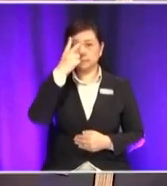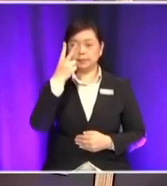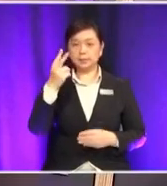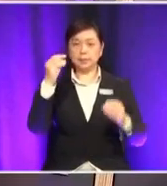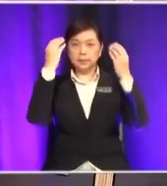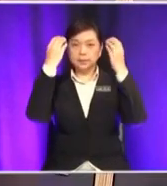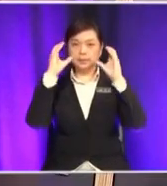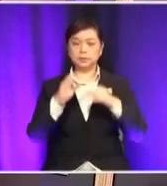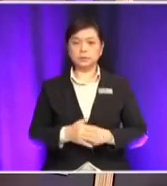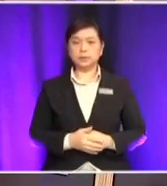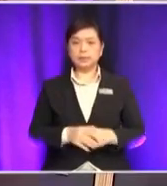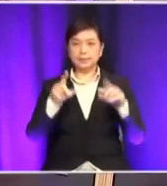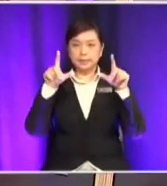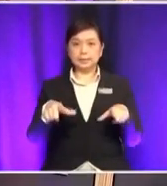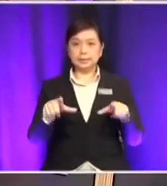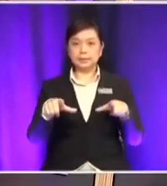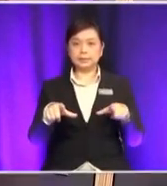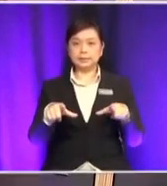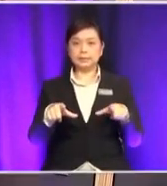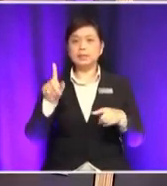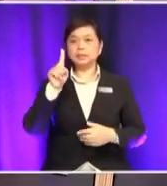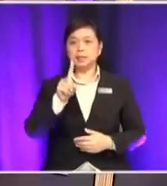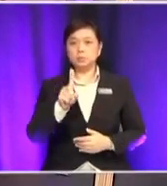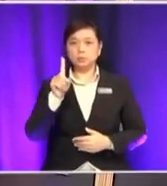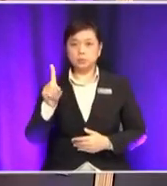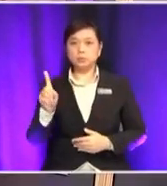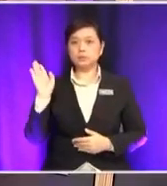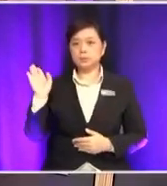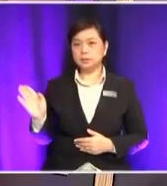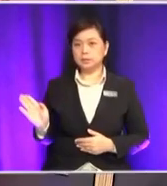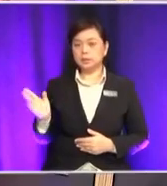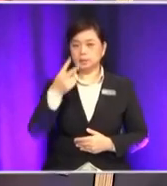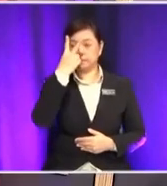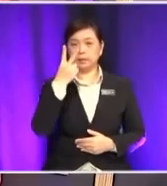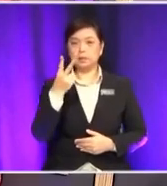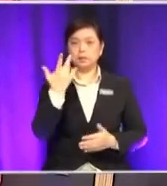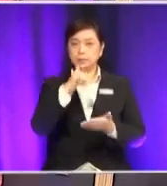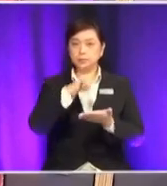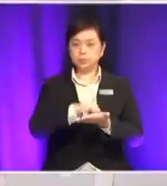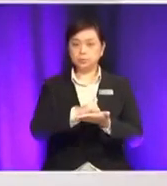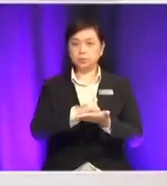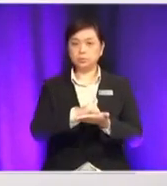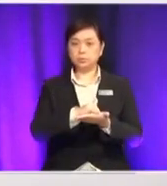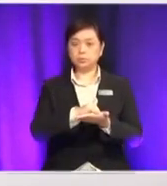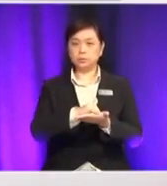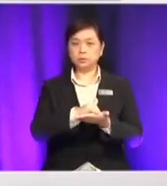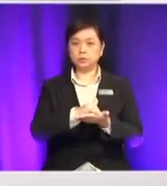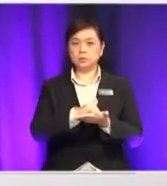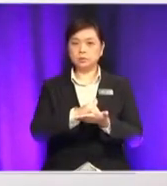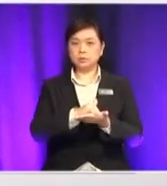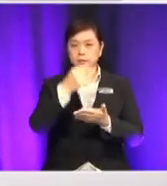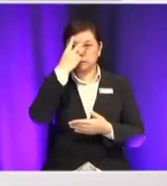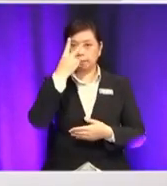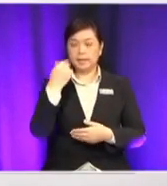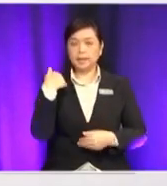Letakkan eee satu satu di sini mana kalian di meiosis 2 eee highlight semua dua dan